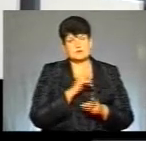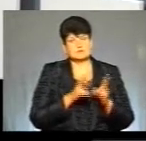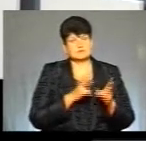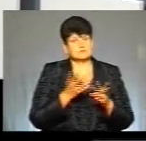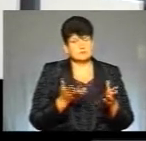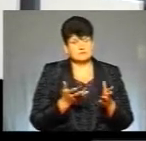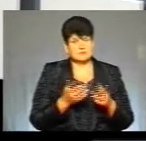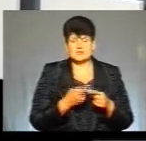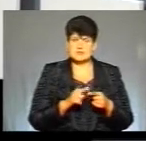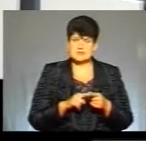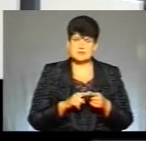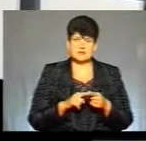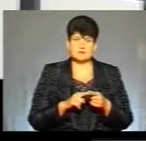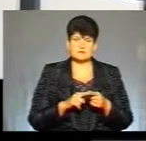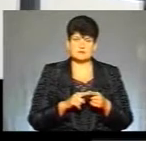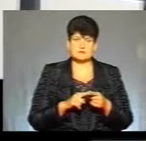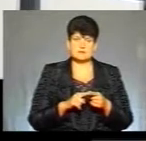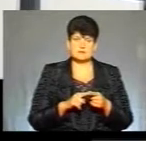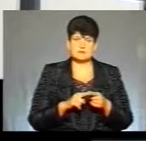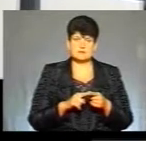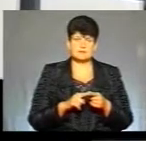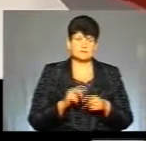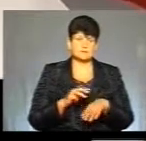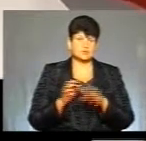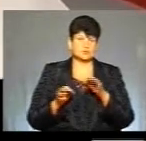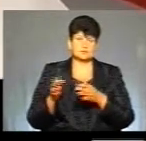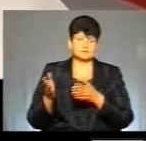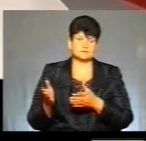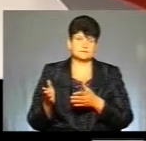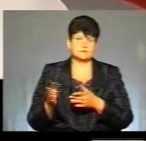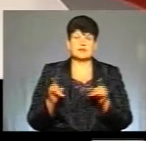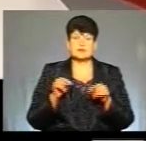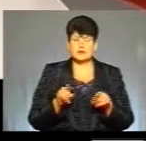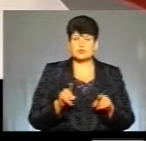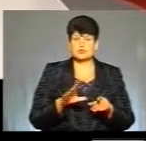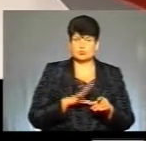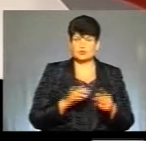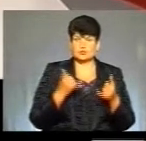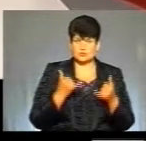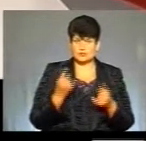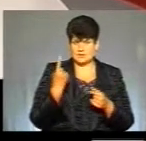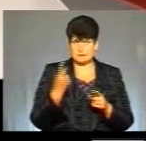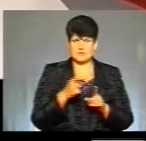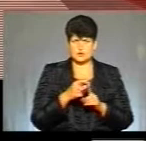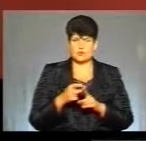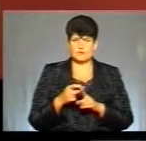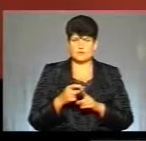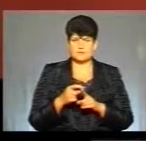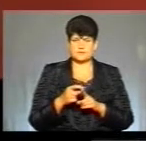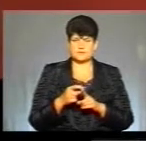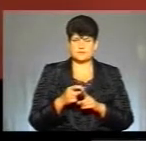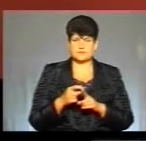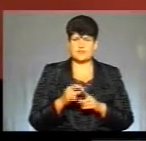випадку це вже правосуддя. Тобто те, що відбулося сьогодні, якщо одним словом характеризувати, там